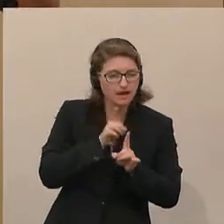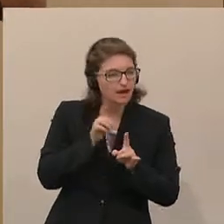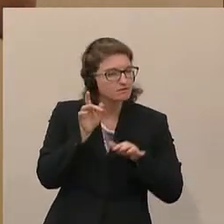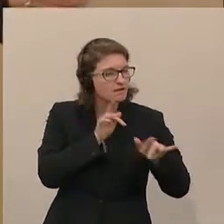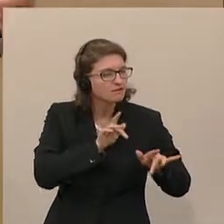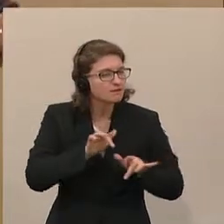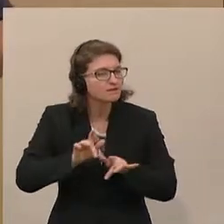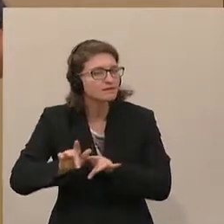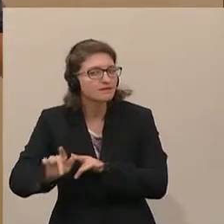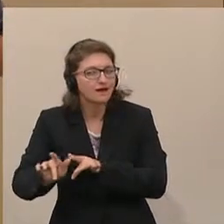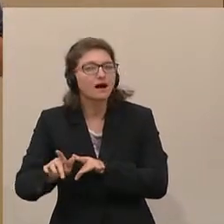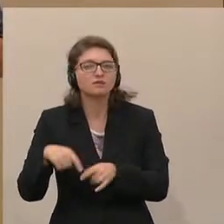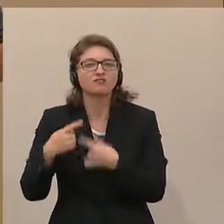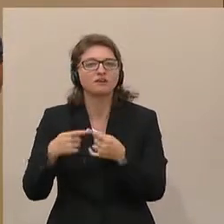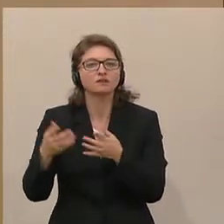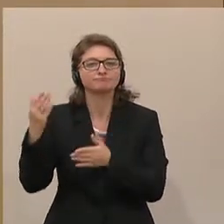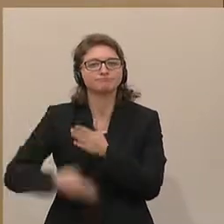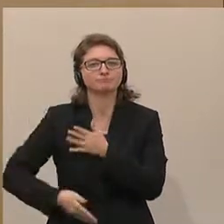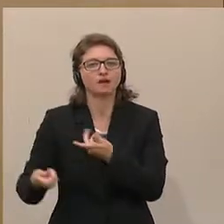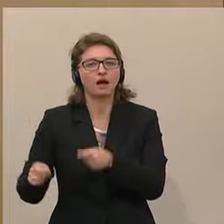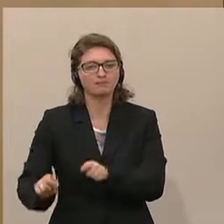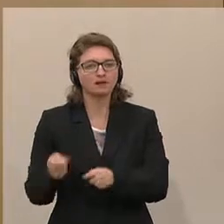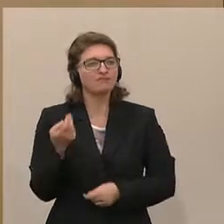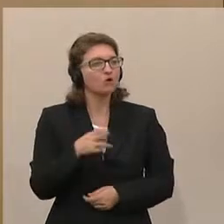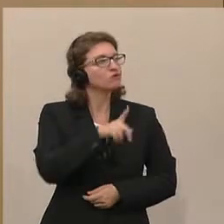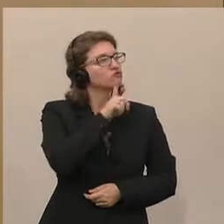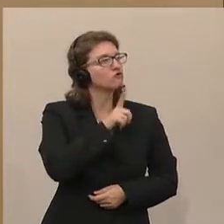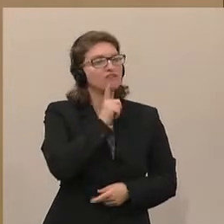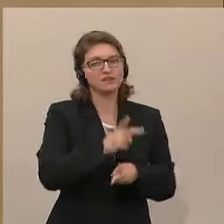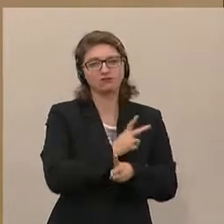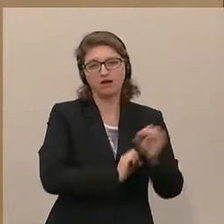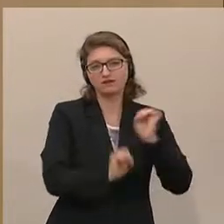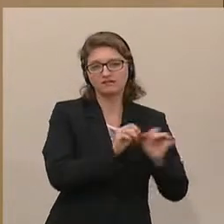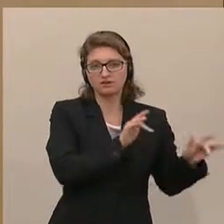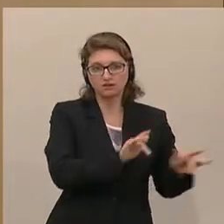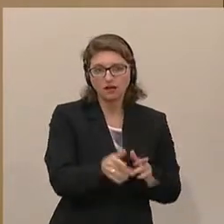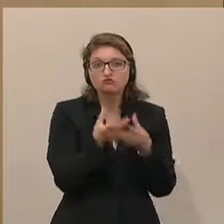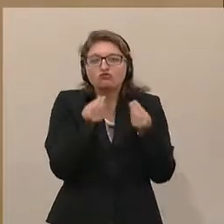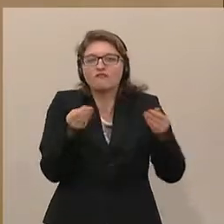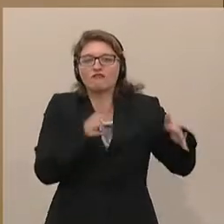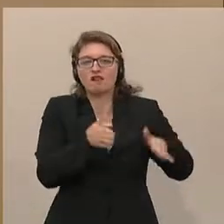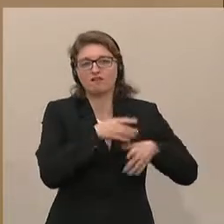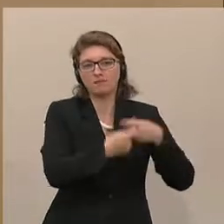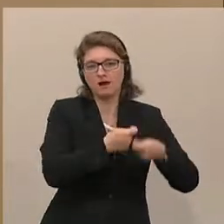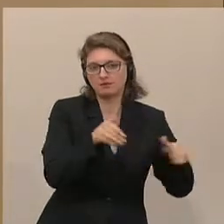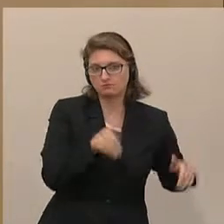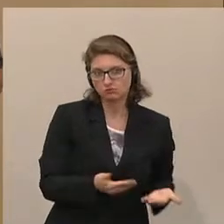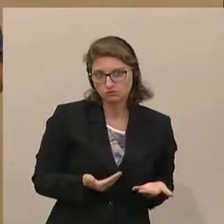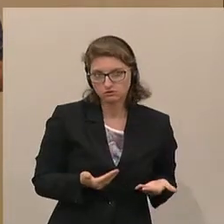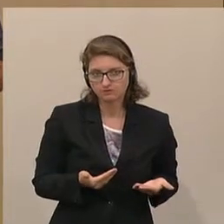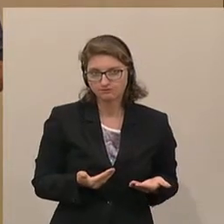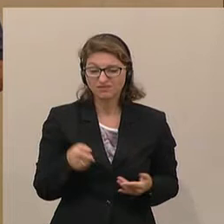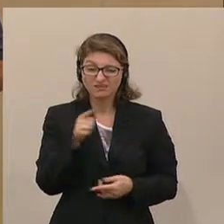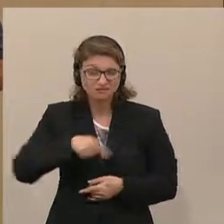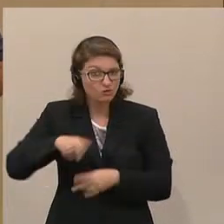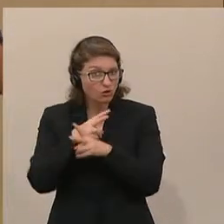weil zu wenige Staatsanwälte zu viele Causen zu bearbeiten haben. Für den Rechtsstaat, für die Sicherheit